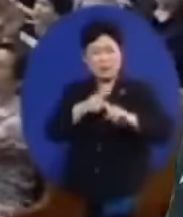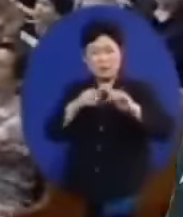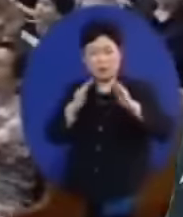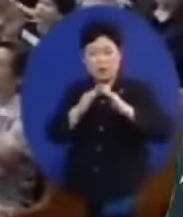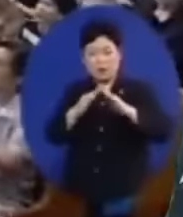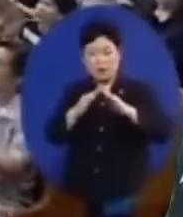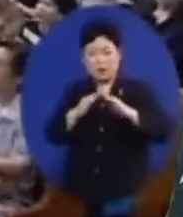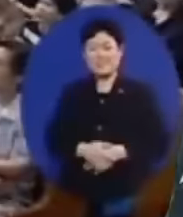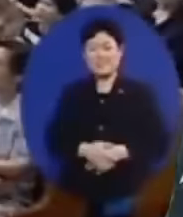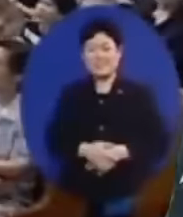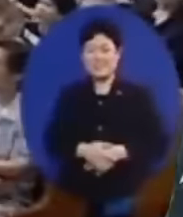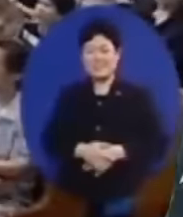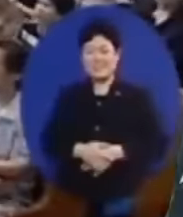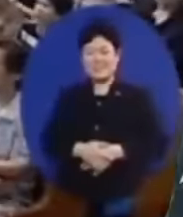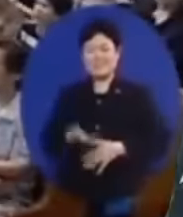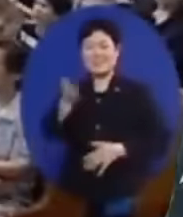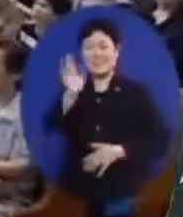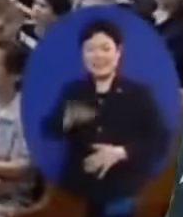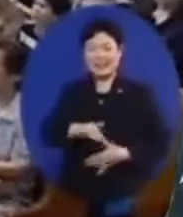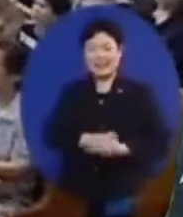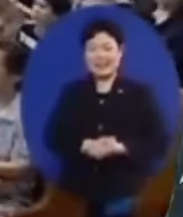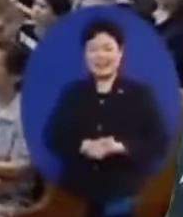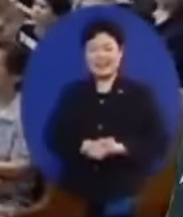없었어요. 그런데